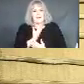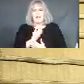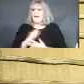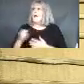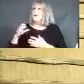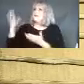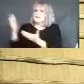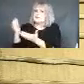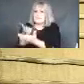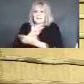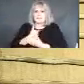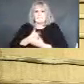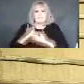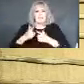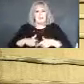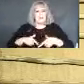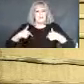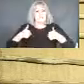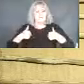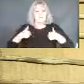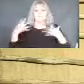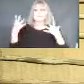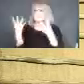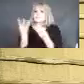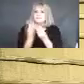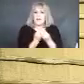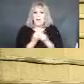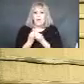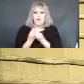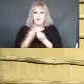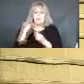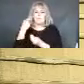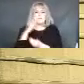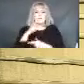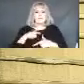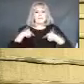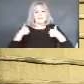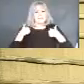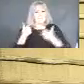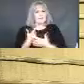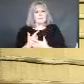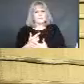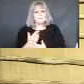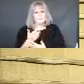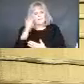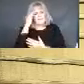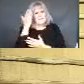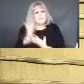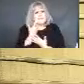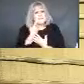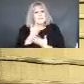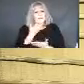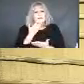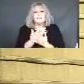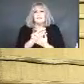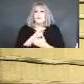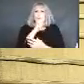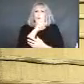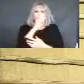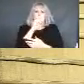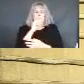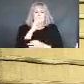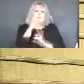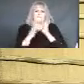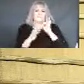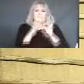sodat ek 'n nuwe lewe kan lewe saam met sy familie. So ek weet nie, ek het nie lekker clue hoe lewe ons die story verder nie, maar